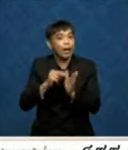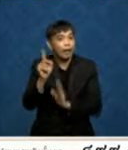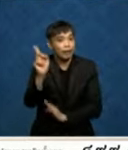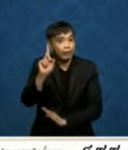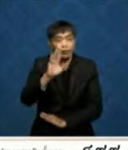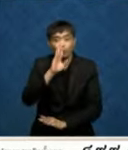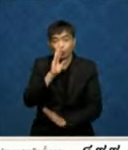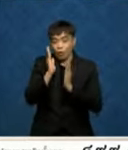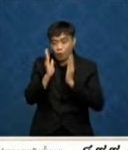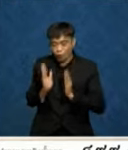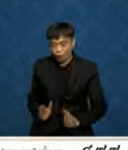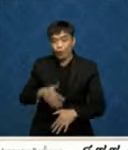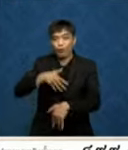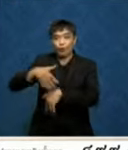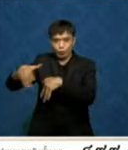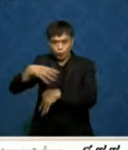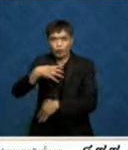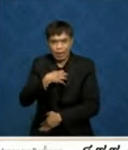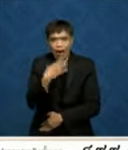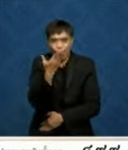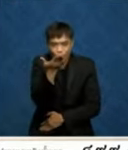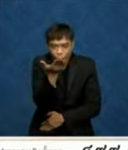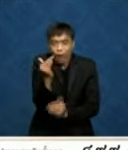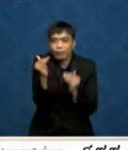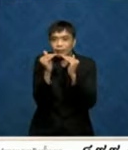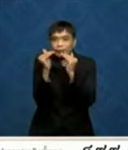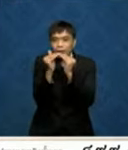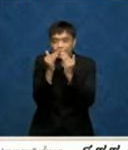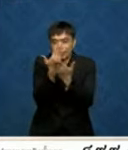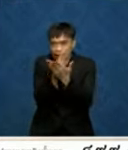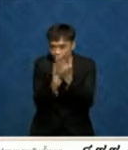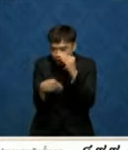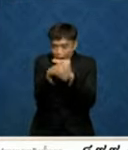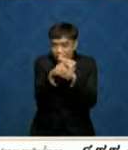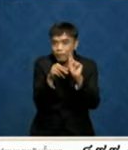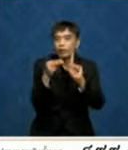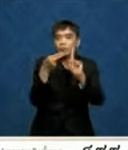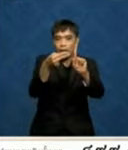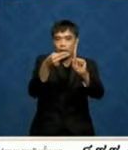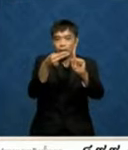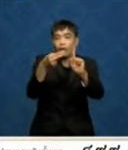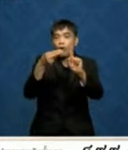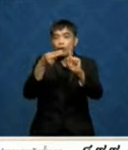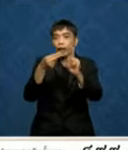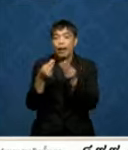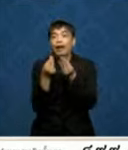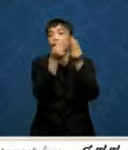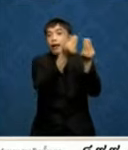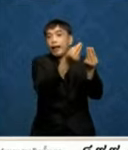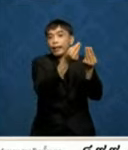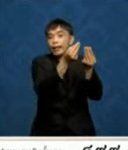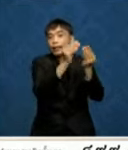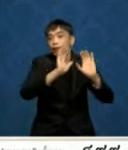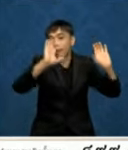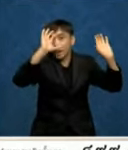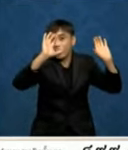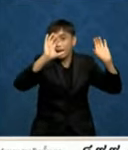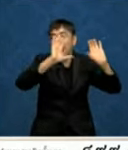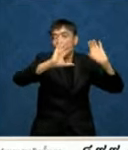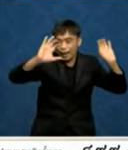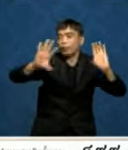กดปุ่มขอใช้สิทธิ์ในเรื่องของโครงการเติมเงิน 10,000 บาทคือการเสนอให้กับรัฐเมื่อรัฐยืนยันสิท